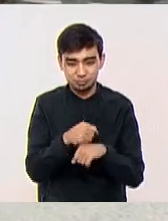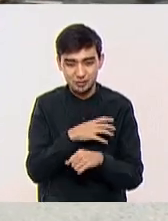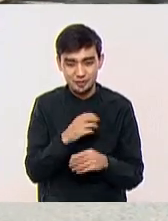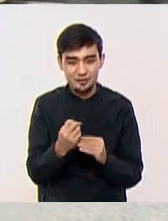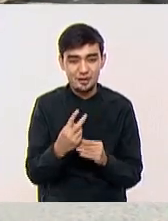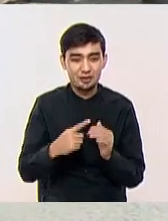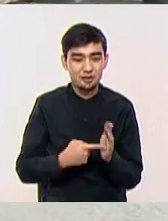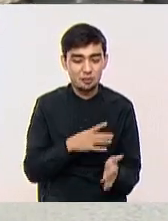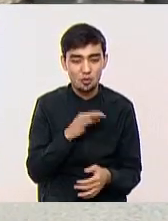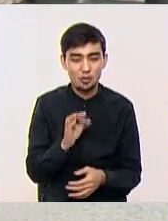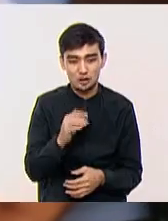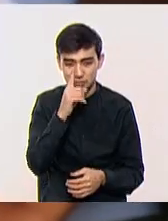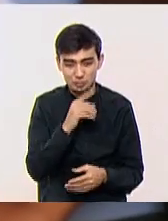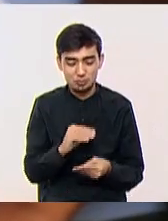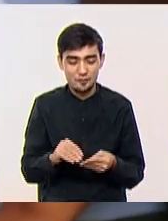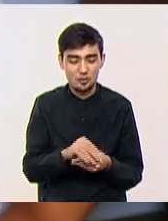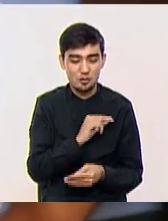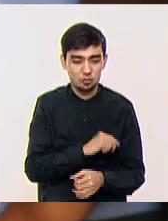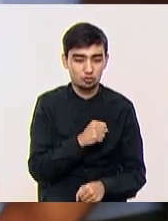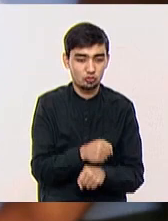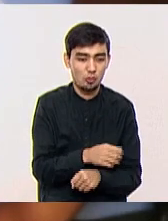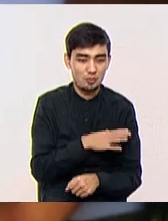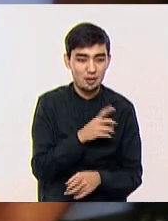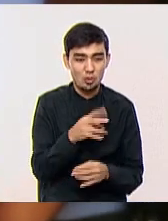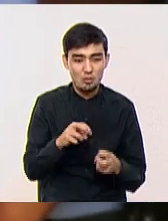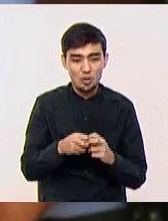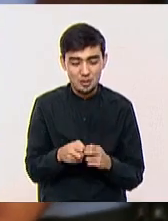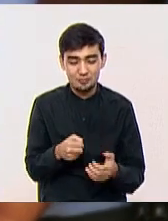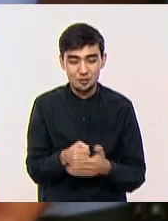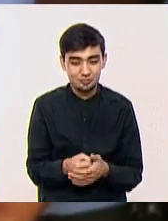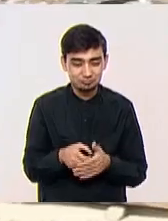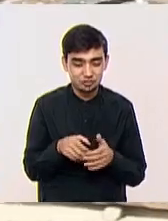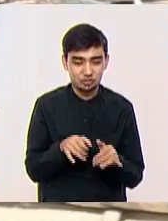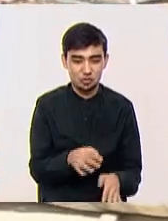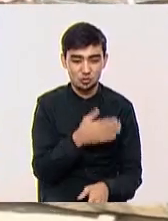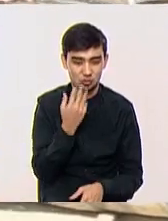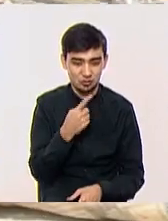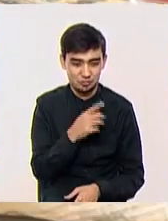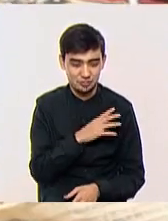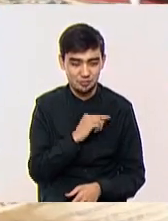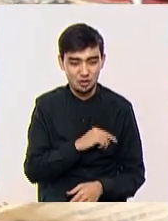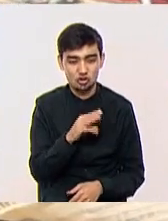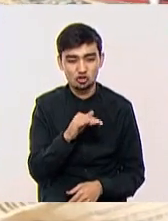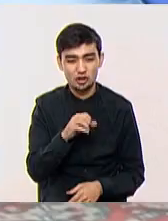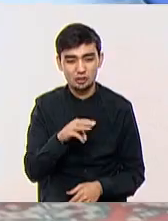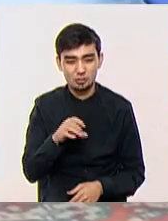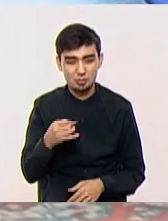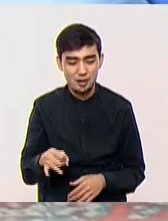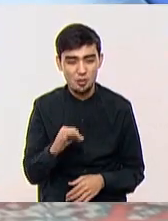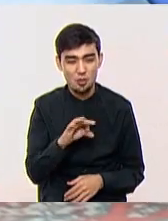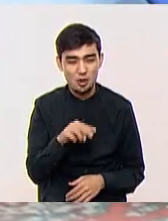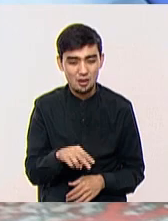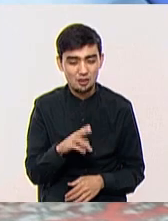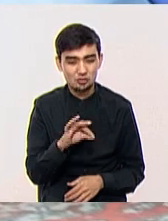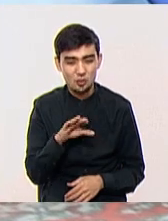қойған олар қазан айында тағы да жұмысты тоқтатқан еді. Дегенмен мәселе әлі де оң шешімін таппады дейді жұмысшылар. Ал Жетібай кентіндегі Oil